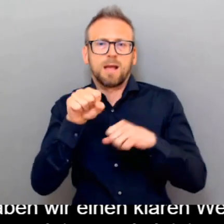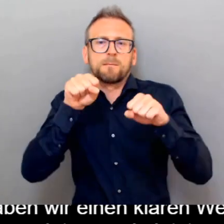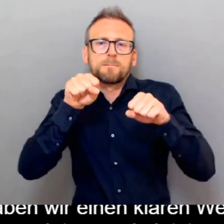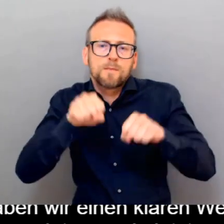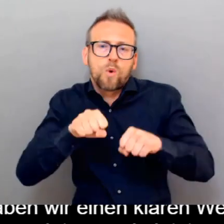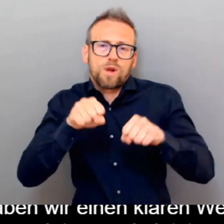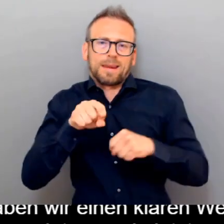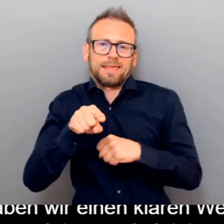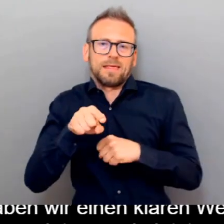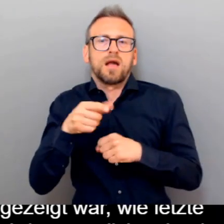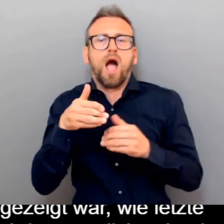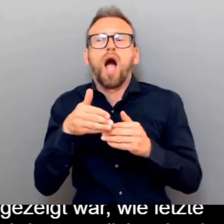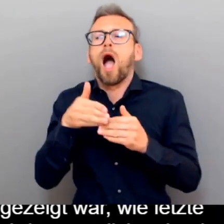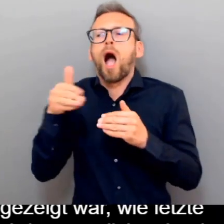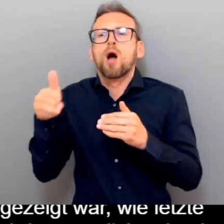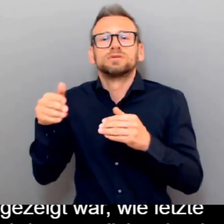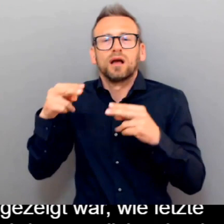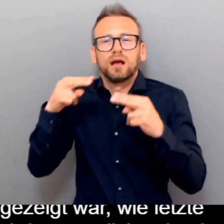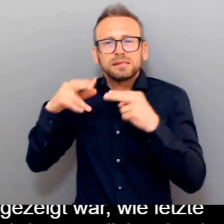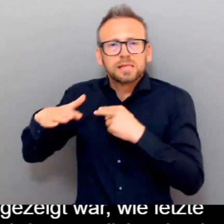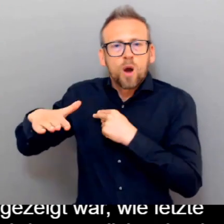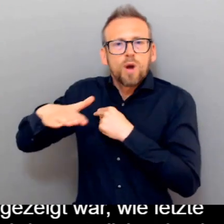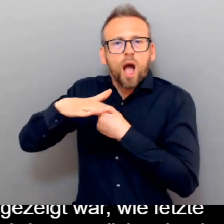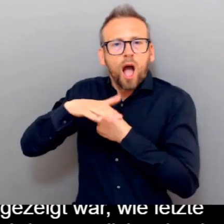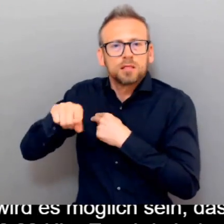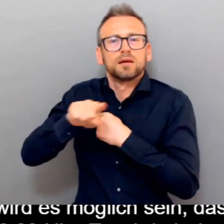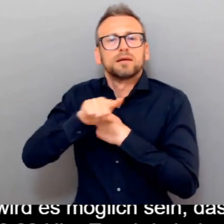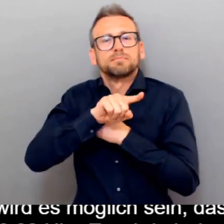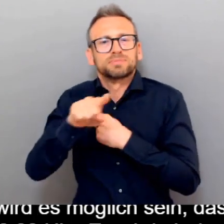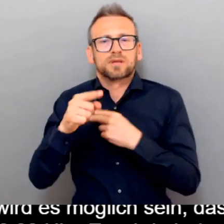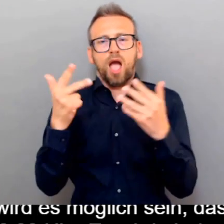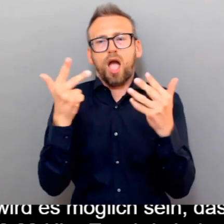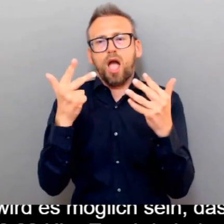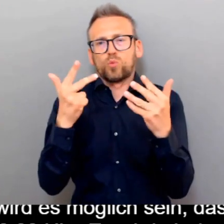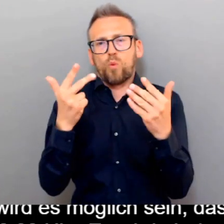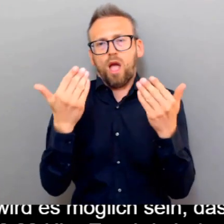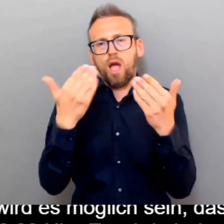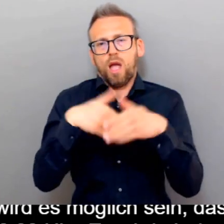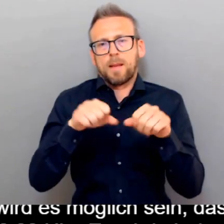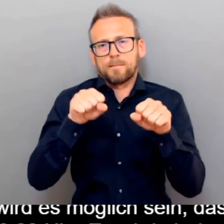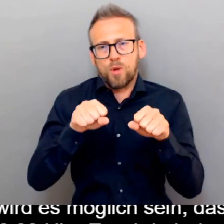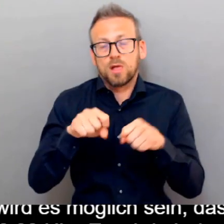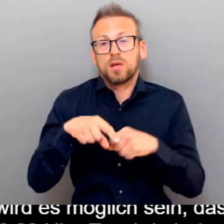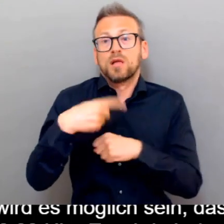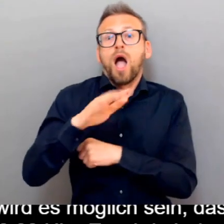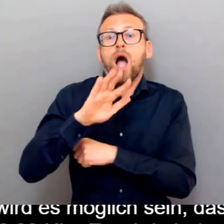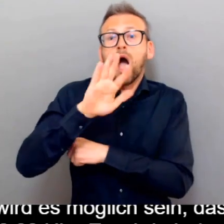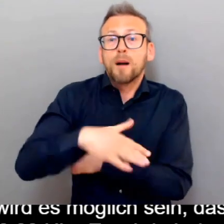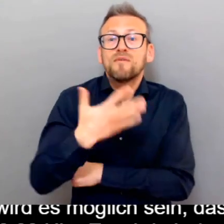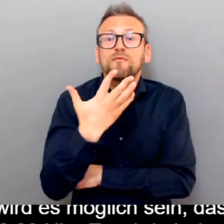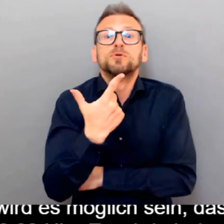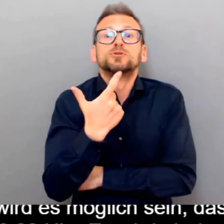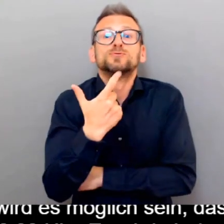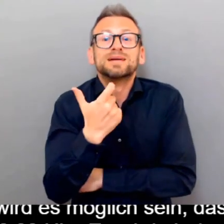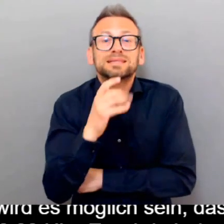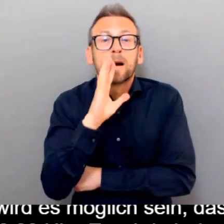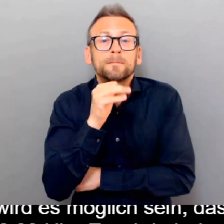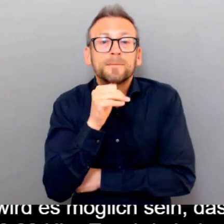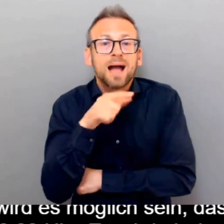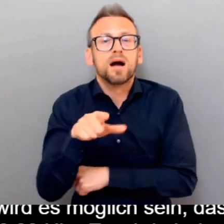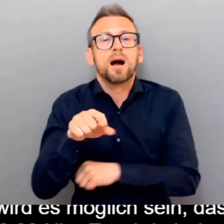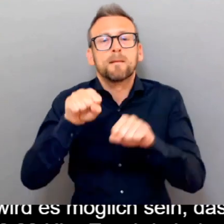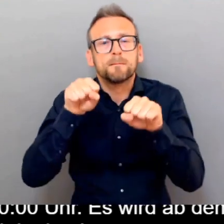vierten Verordnung wird das rechtstechnisch dann umgesetzt, noch nicht enthalten. Das wird dann in dem nächsten Schritt kommen, aber nur damit das noch einmal